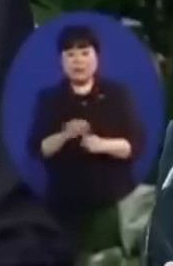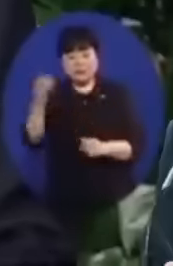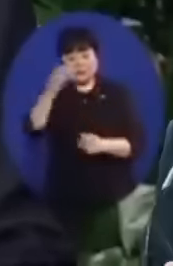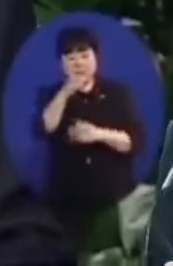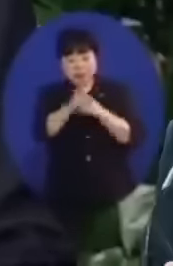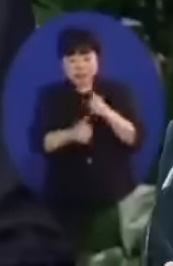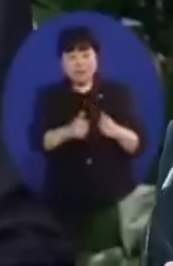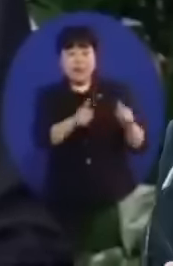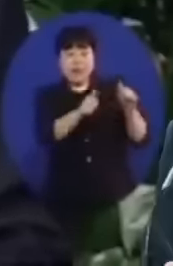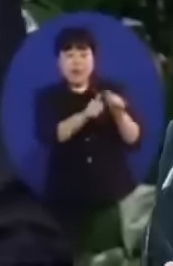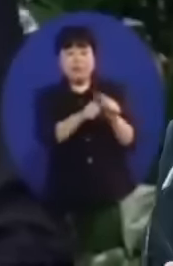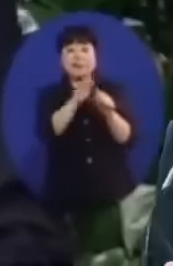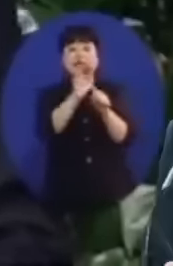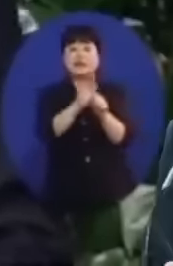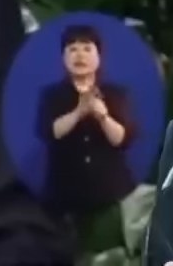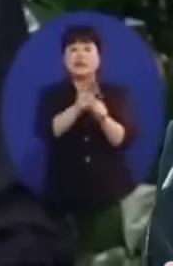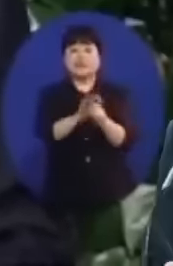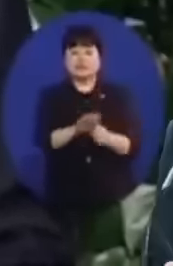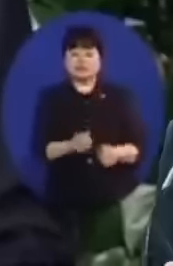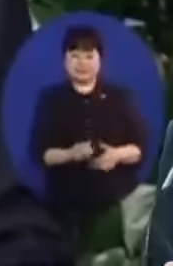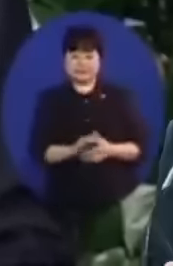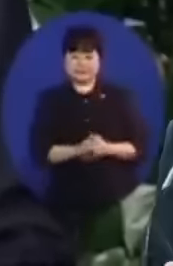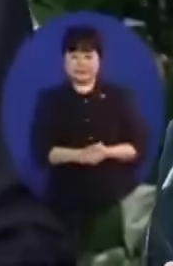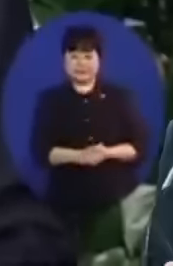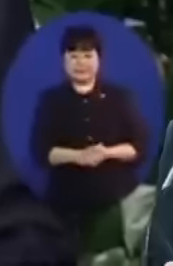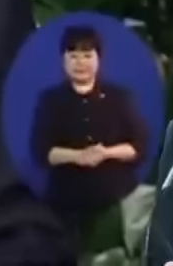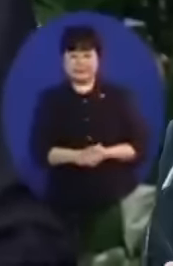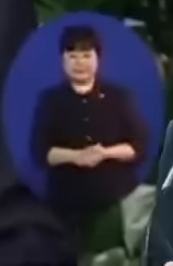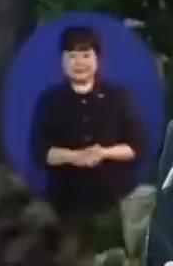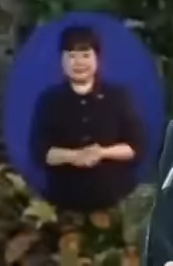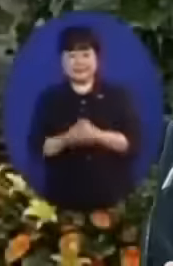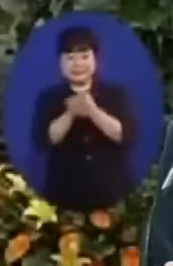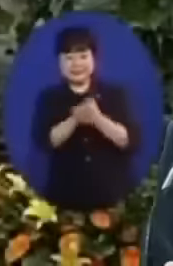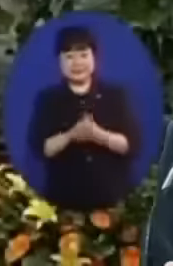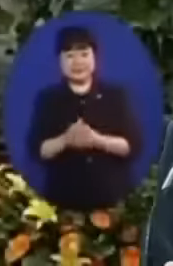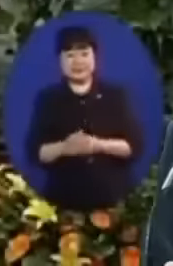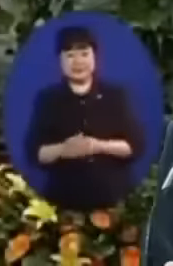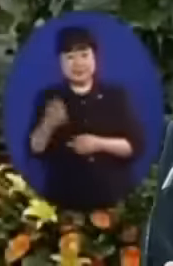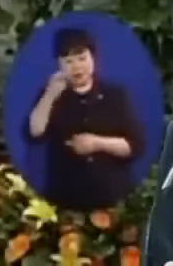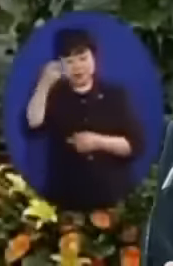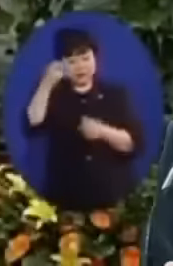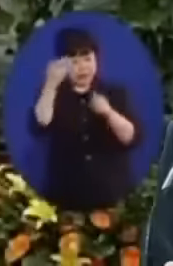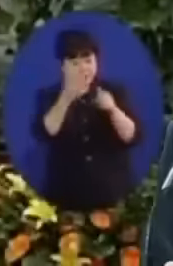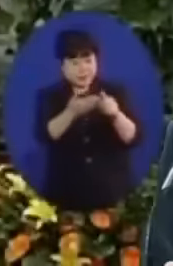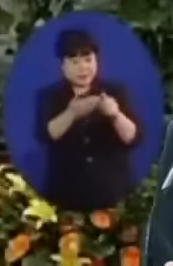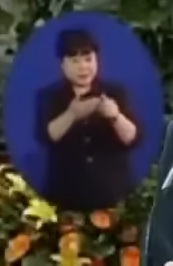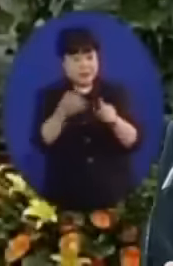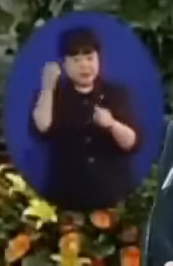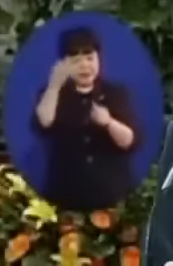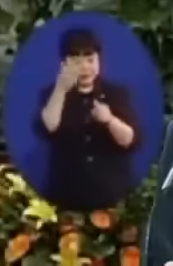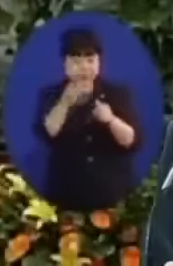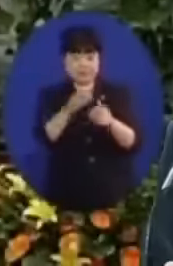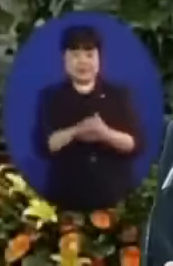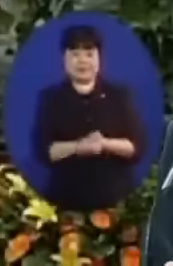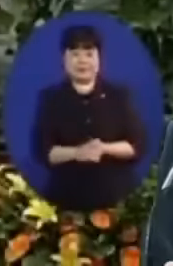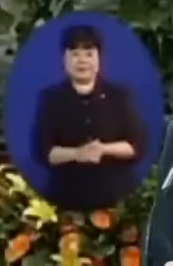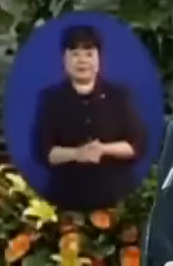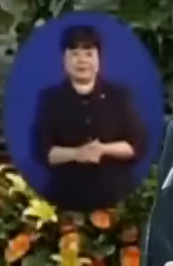하나님이 우리와 항상 같이 있을 것을 말하는 것입니다. 친구 대신 보혜사 성령님,